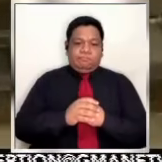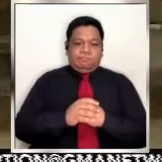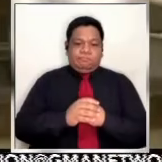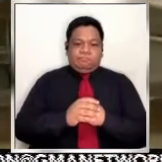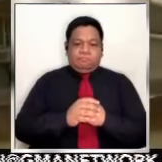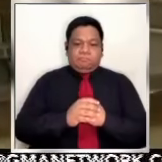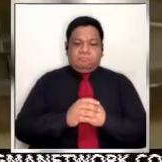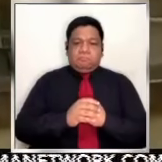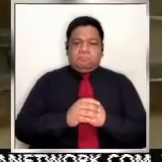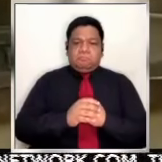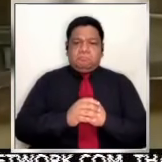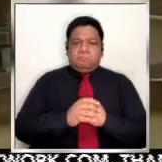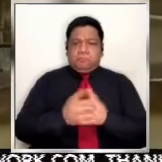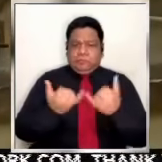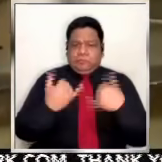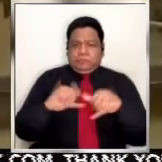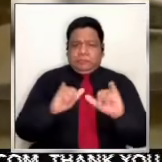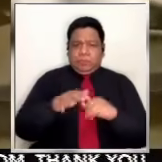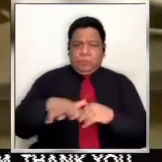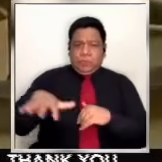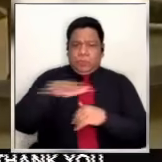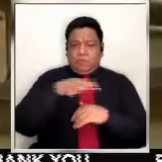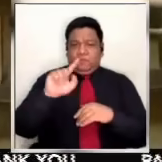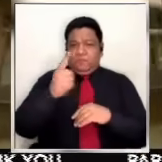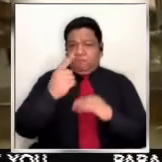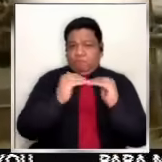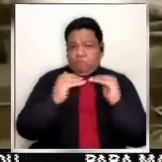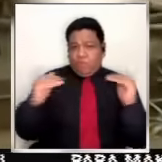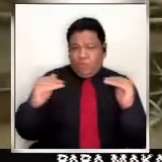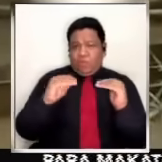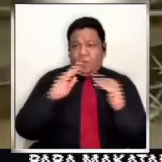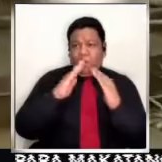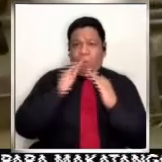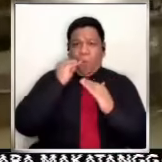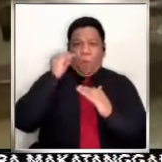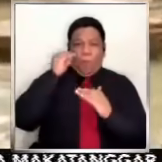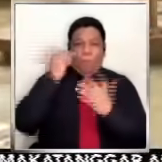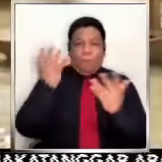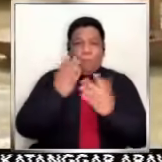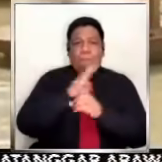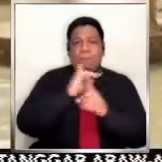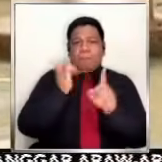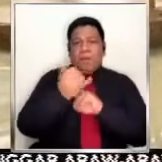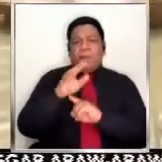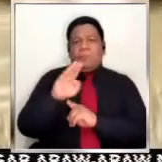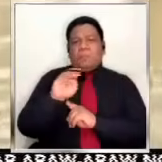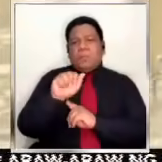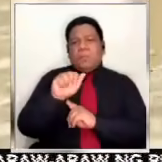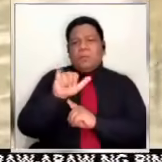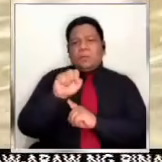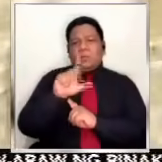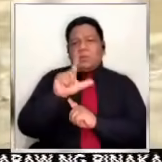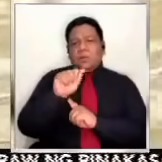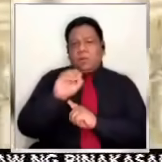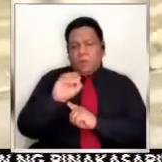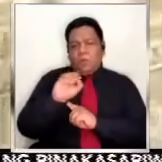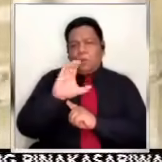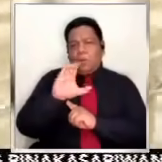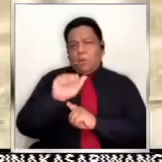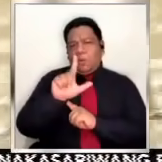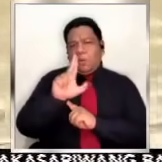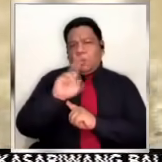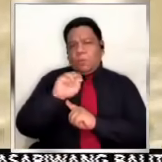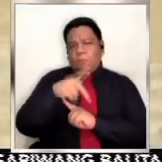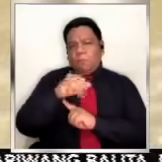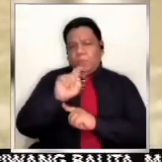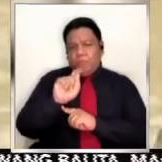Lubog pa sa baha ang buong first floor ng bahay ni Tatay Amado sa bahaging ito ng barangay Maysulaw sa Kalumpit. Pero matyaga na niyang hinuhugasan ng mga gamit.